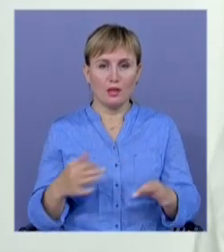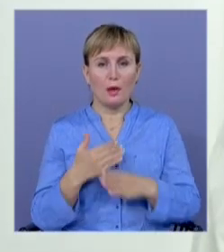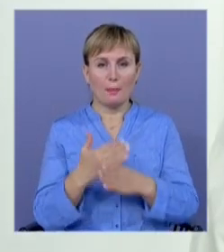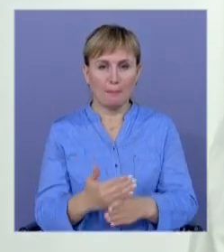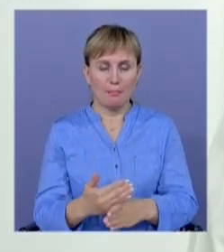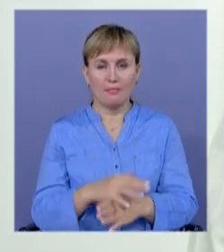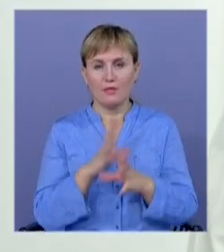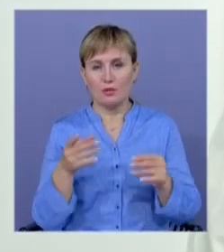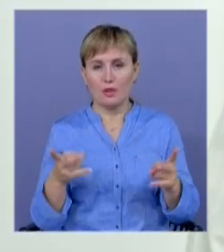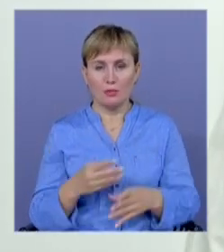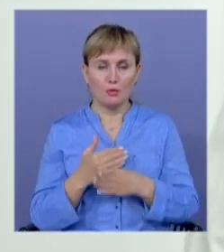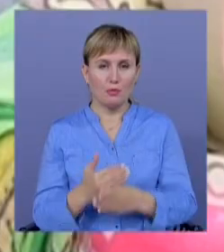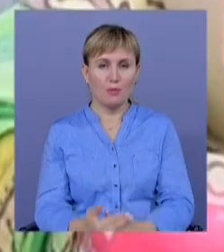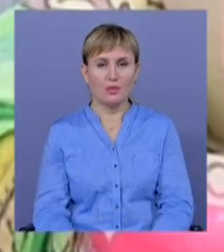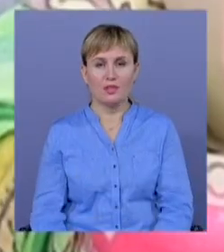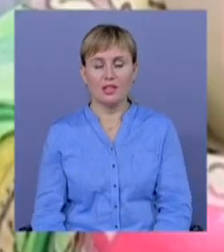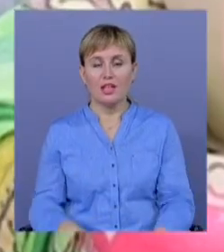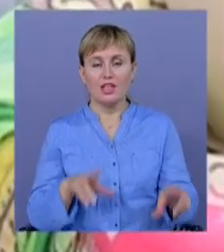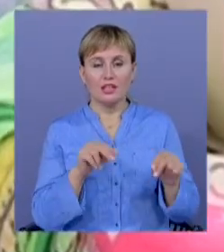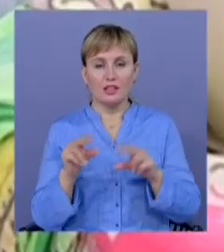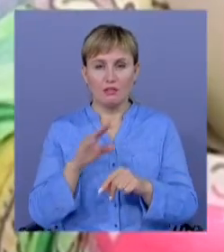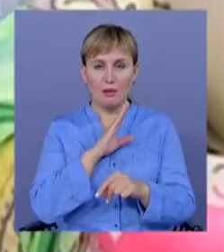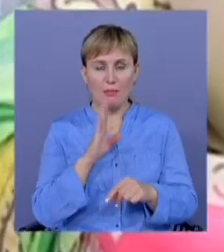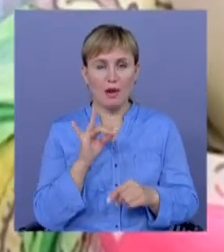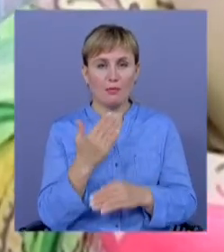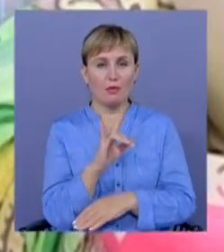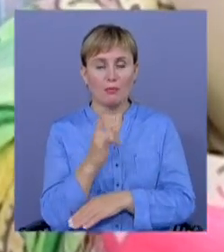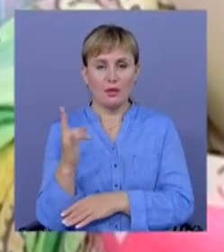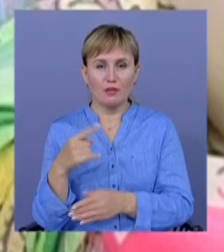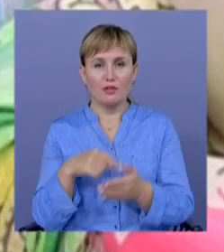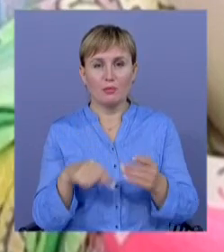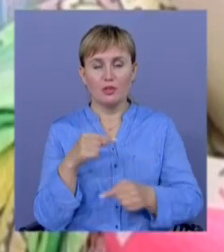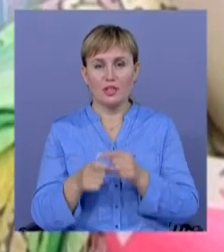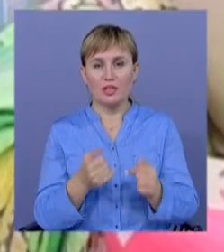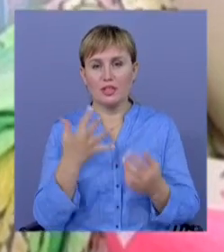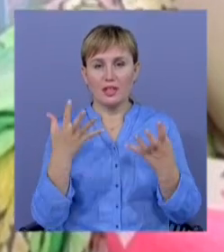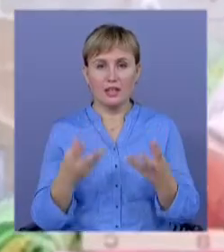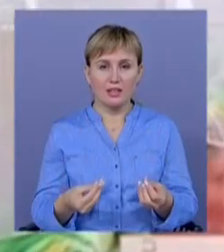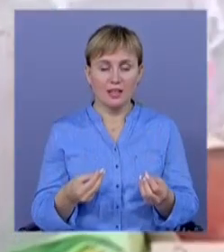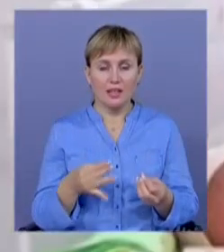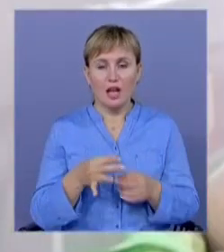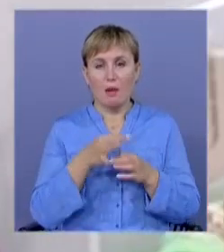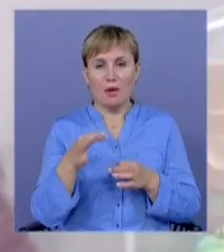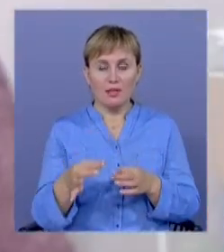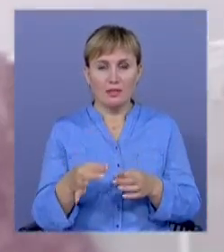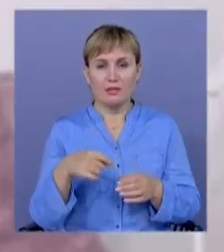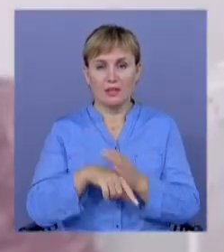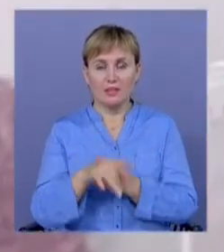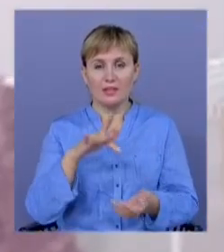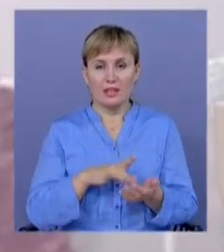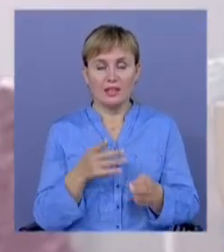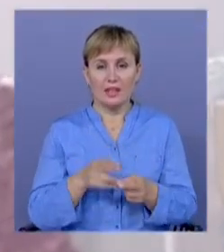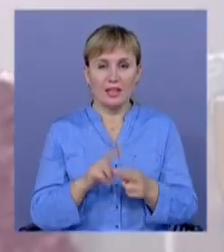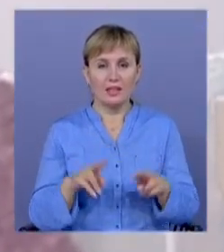оказываем им всю необходимую помощь. Счастливую маму и ее малышей выпишут через несколько дней. Для областного перинатального центра